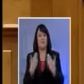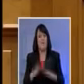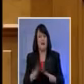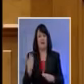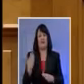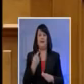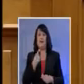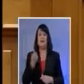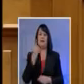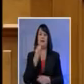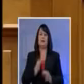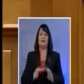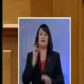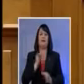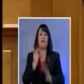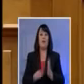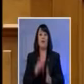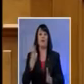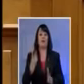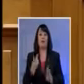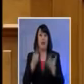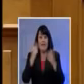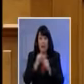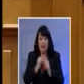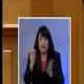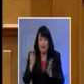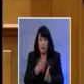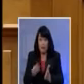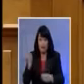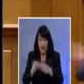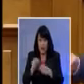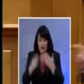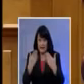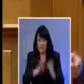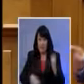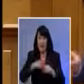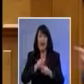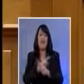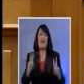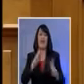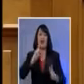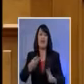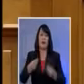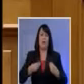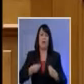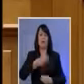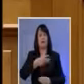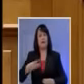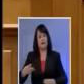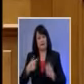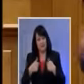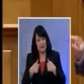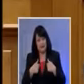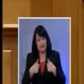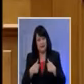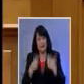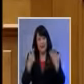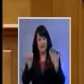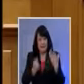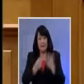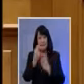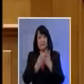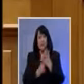έδωσε για δεύτερη φορά μέσα σε 7 μόλις μήνες ξεκάθαρη εντολή διακυβέρνηση στο ΣΥΡΙΖΑ με 7,5